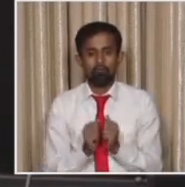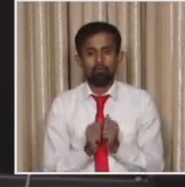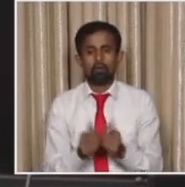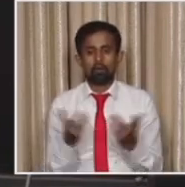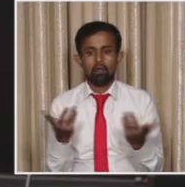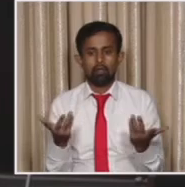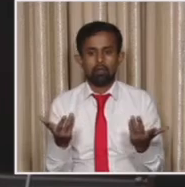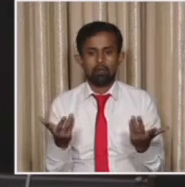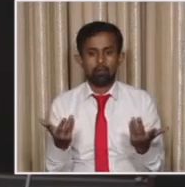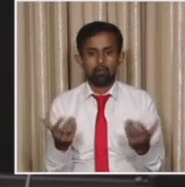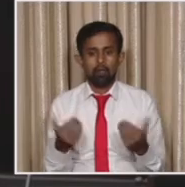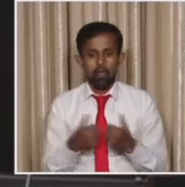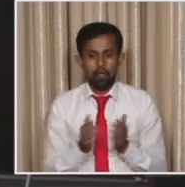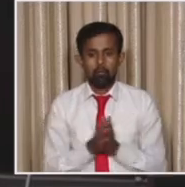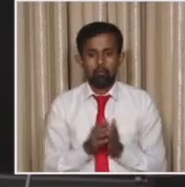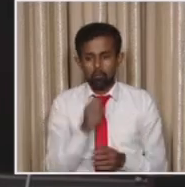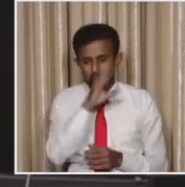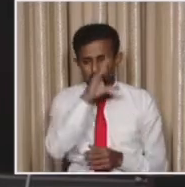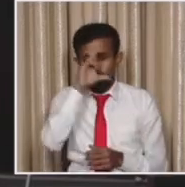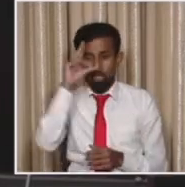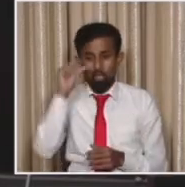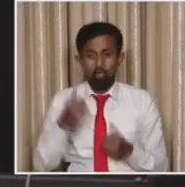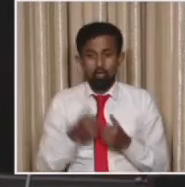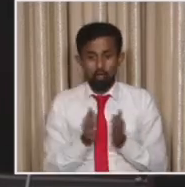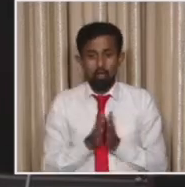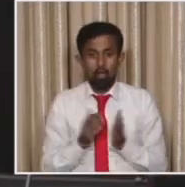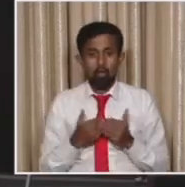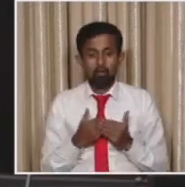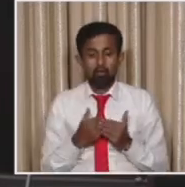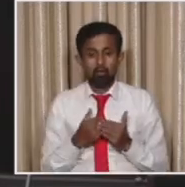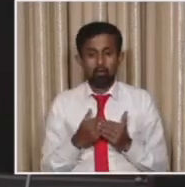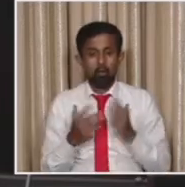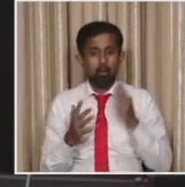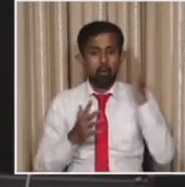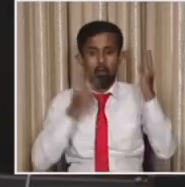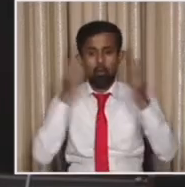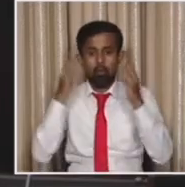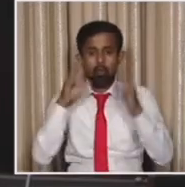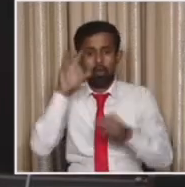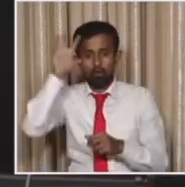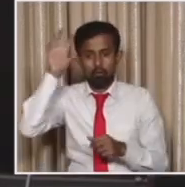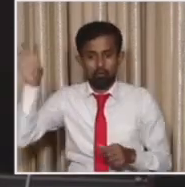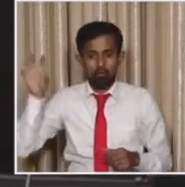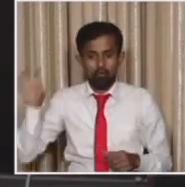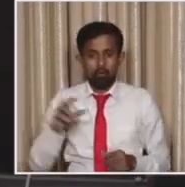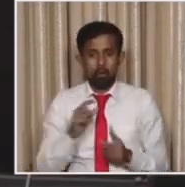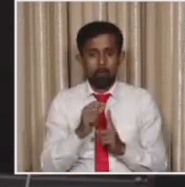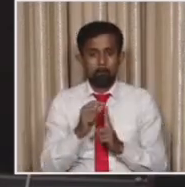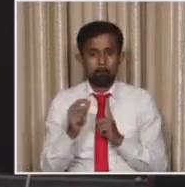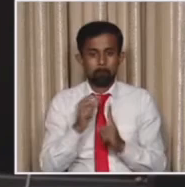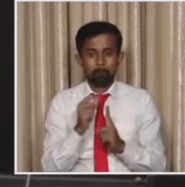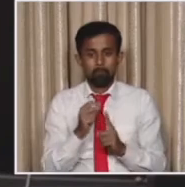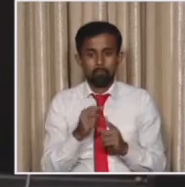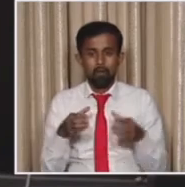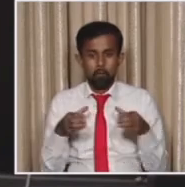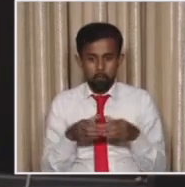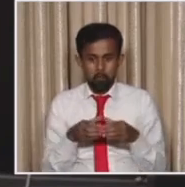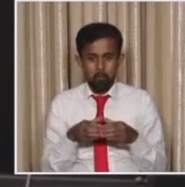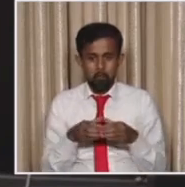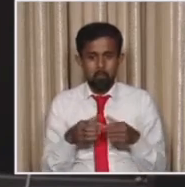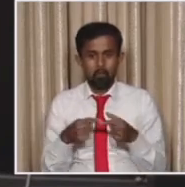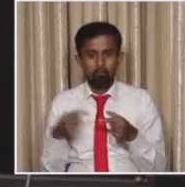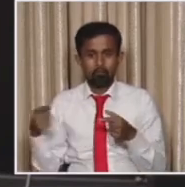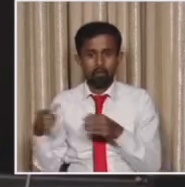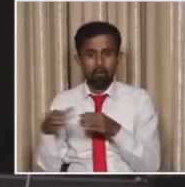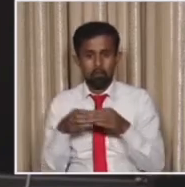නැහැ. අපිම උදේ ඉඳන් රෑ වෙනකන් අපිම පාර්ලිමේන්තුවේ කරන මොකද ලෝකයේ හුඟක් රටවල් වල පාර්ලිමේන්තුවල පක්ෂයේ ආණ්ඩු පක්ෂයේ සහ